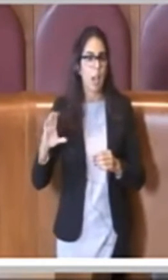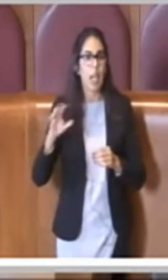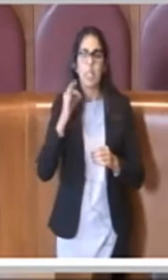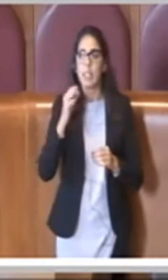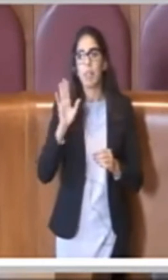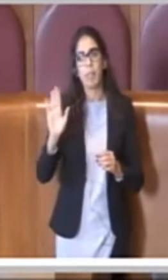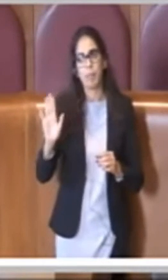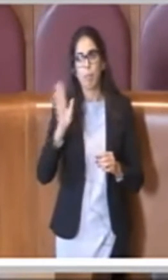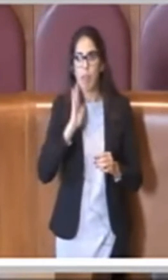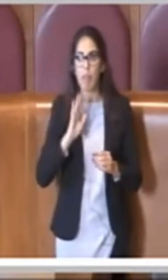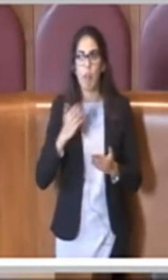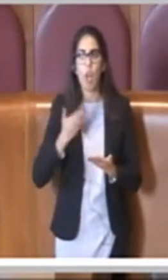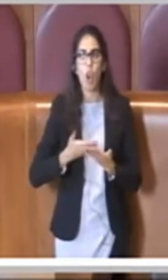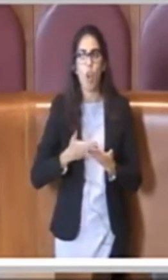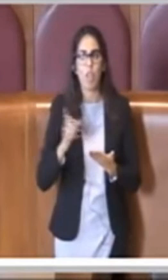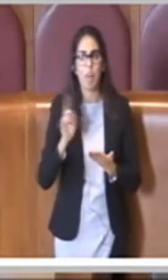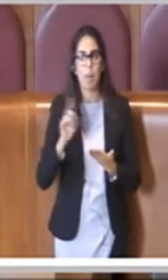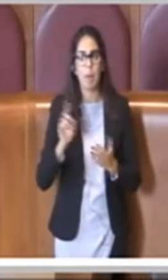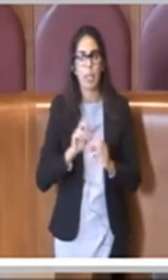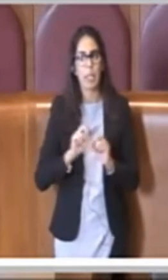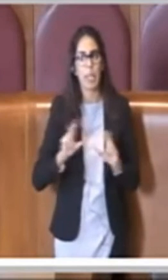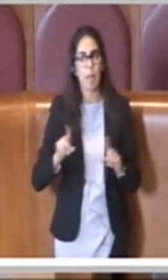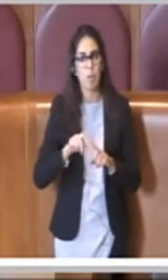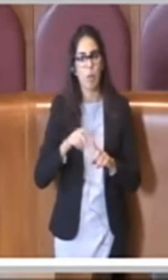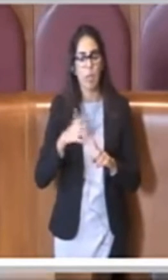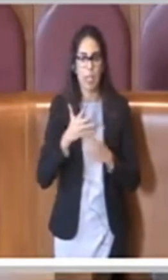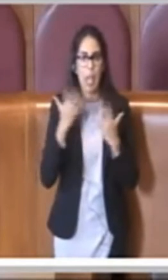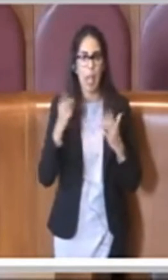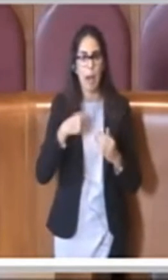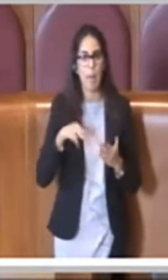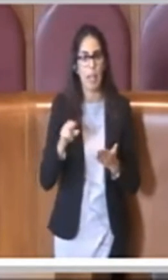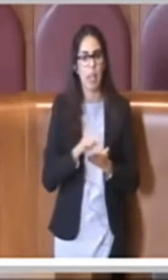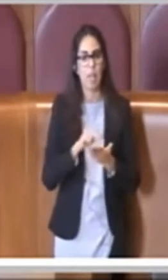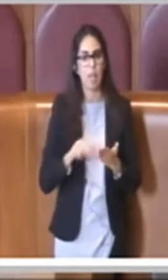non vi permettete. Chiaramente il voto è no. Grazie.